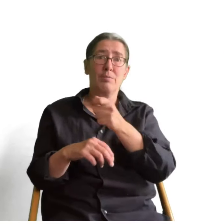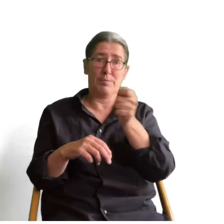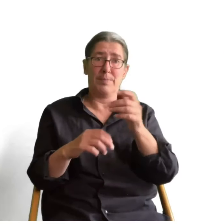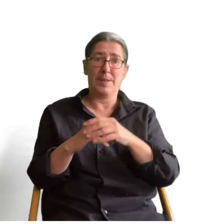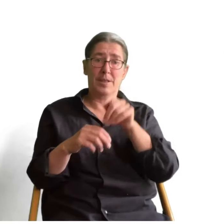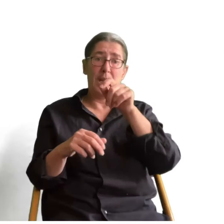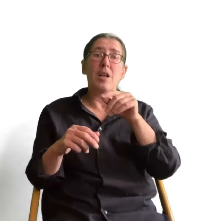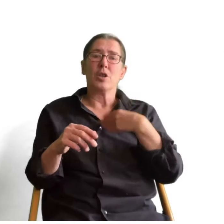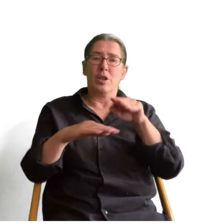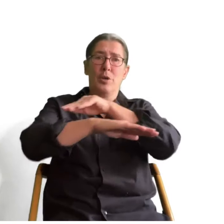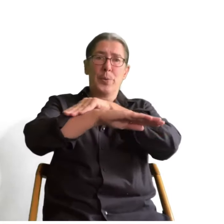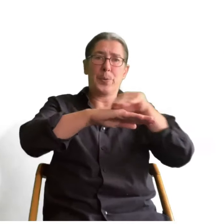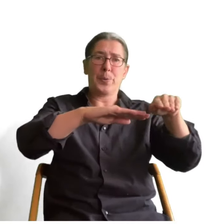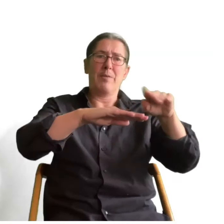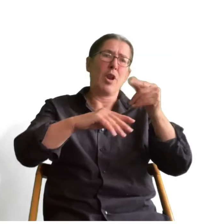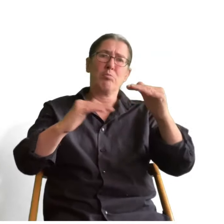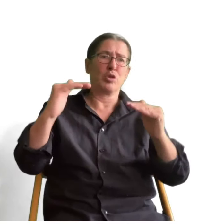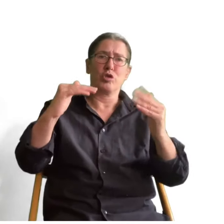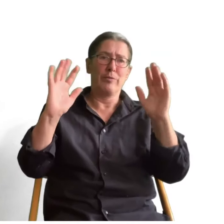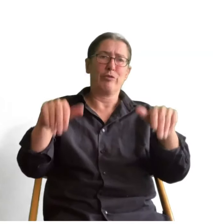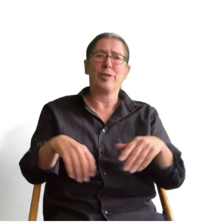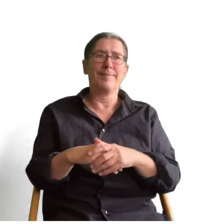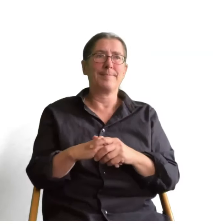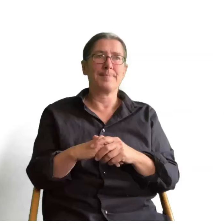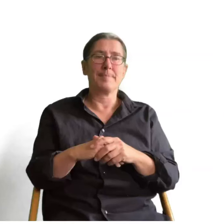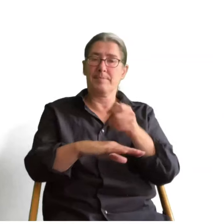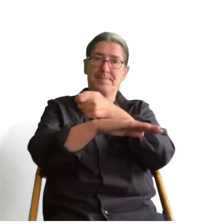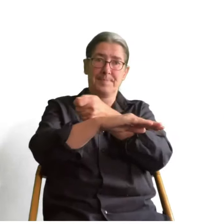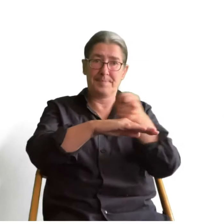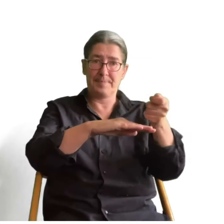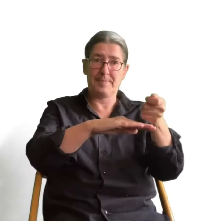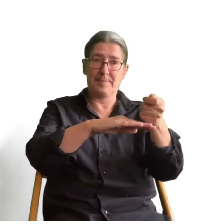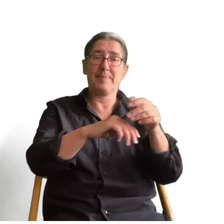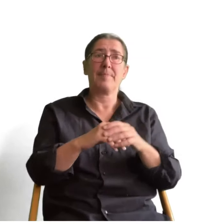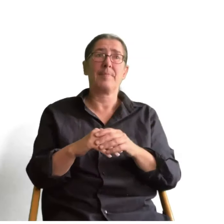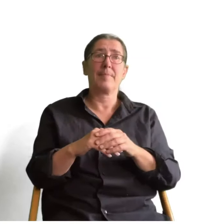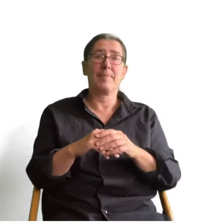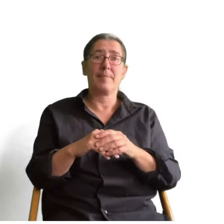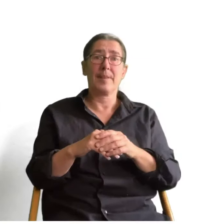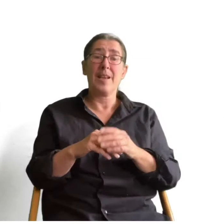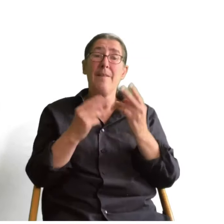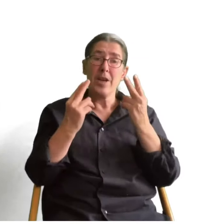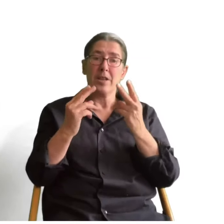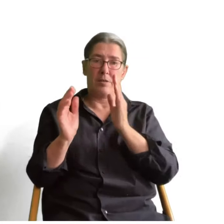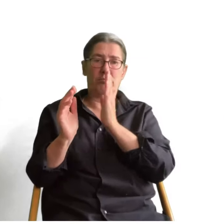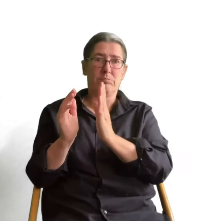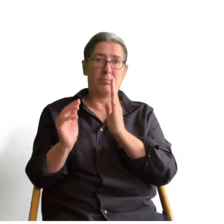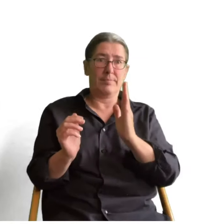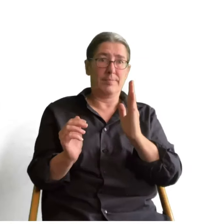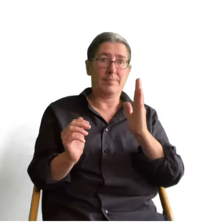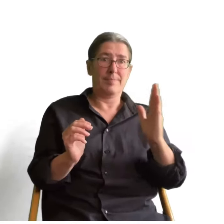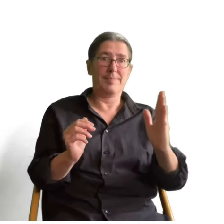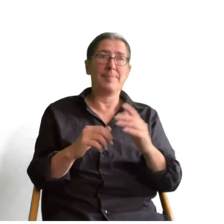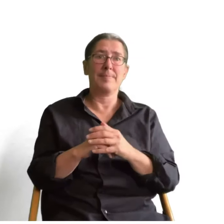Also, ich mache hier jetzt mal ein Stellenwertsystem hin. Vielleicht ist es ein bisschen schief. Hier haben wir eine Unterteilung, die ist ganz